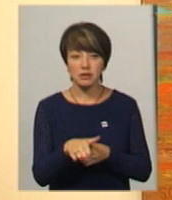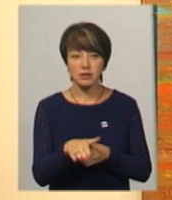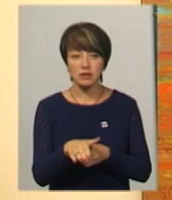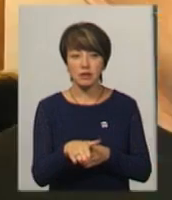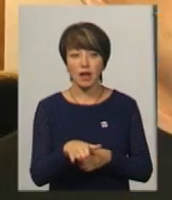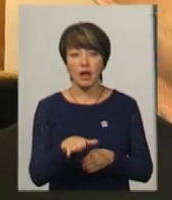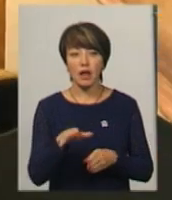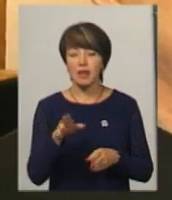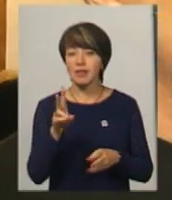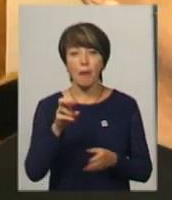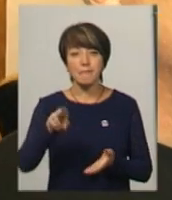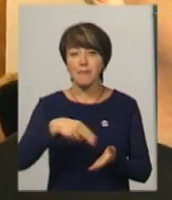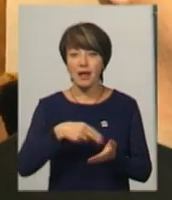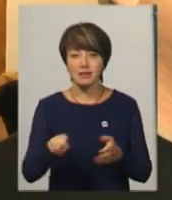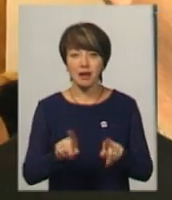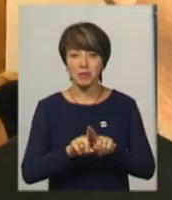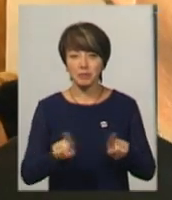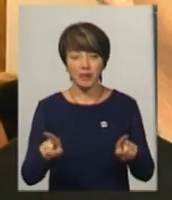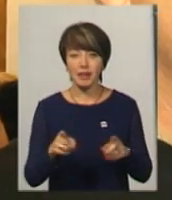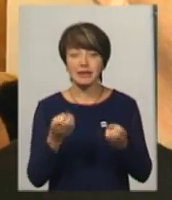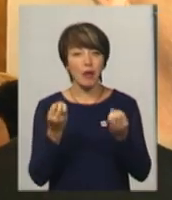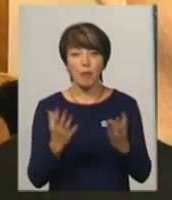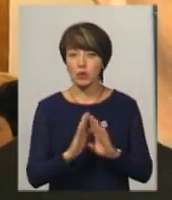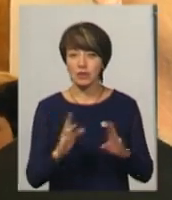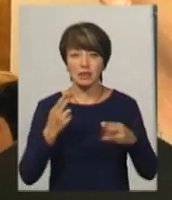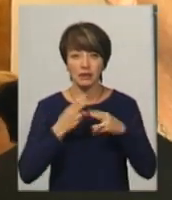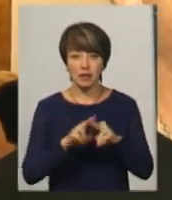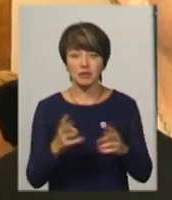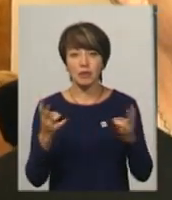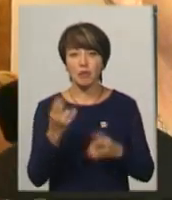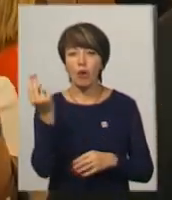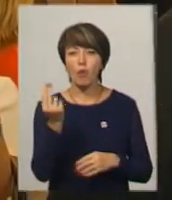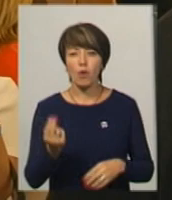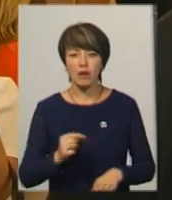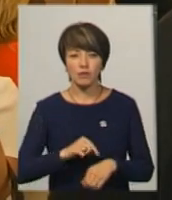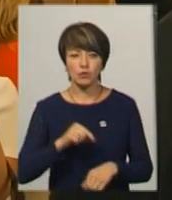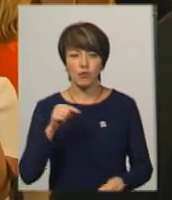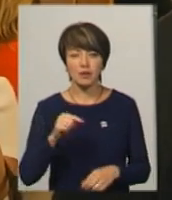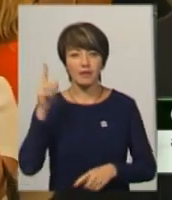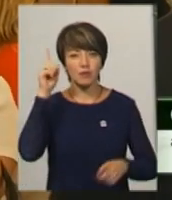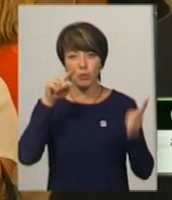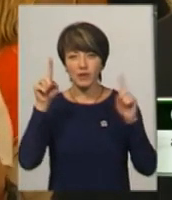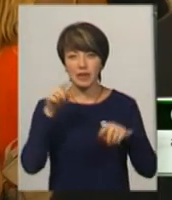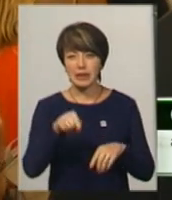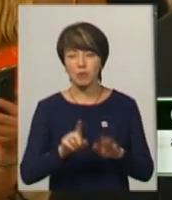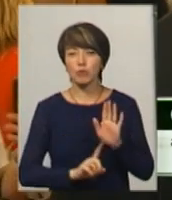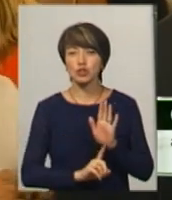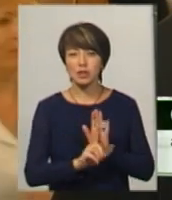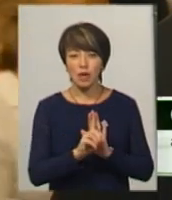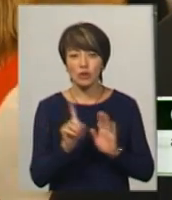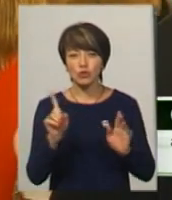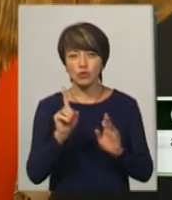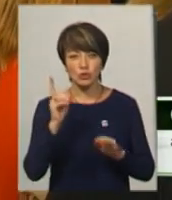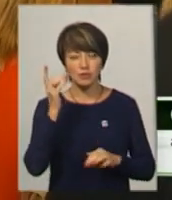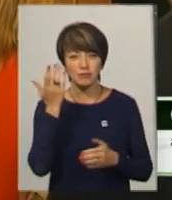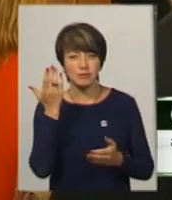а не пензлем. Це дуже непроста техніка, дуже треба кольор відчувати, тому що імпровізація. Тобто ти починаєш щось з